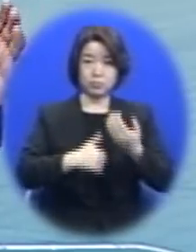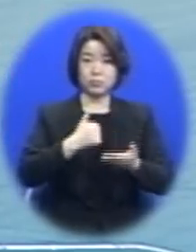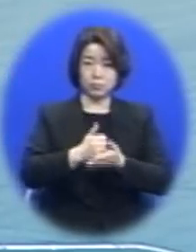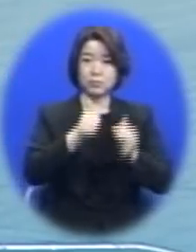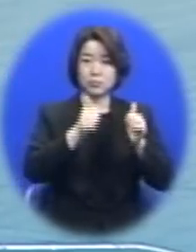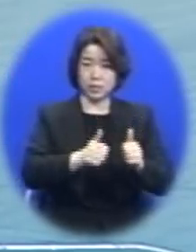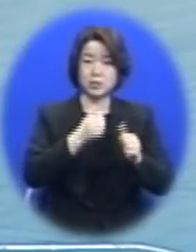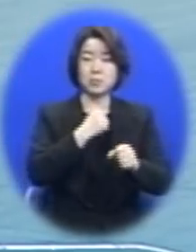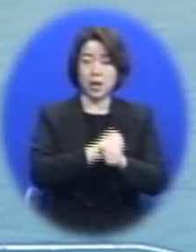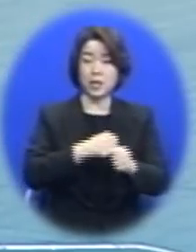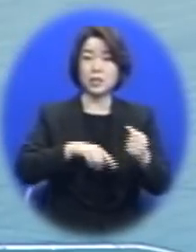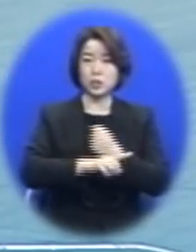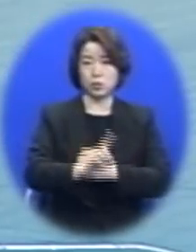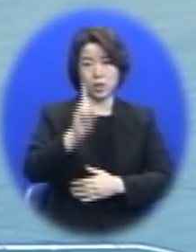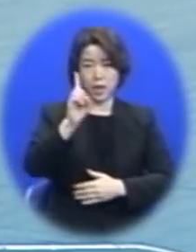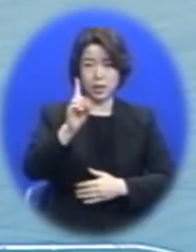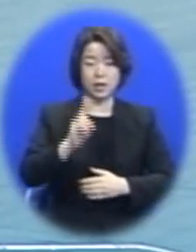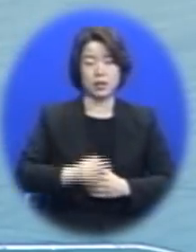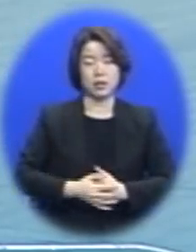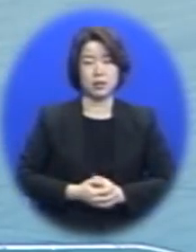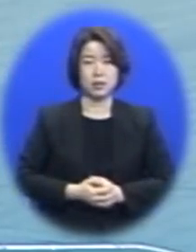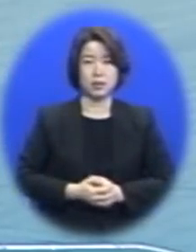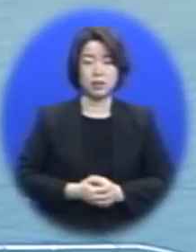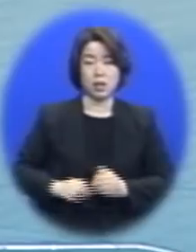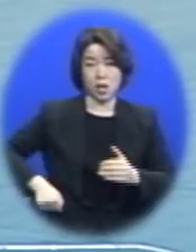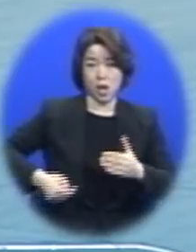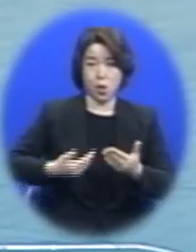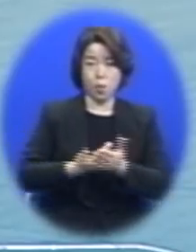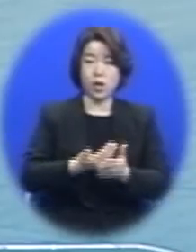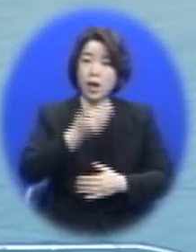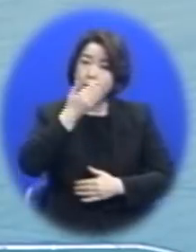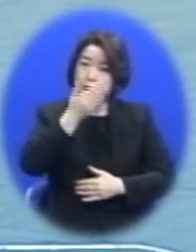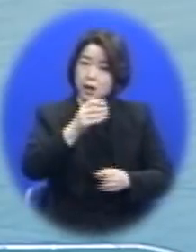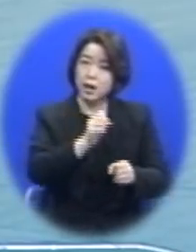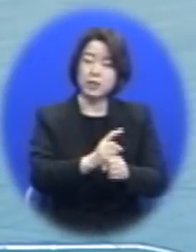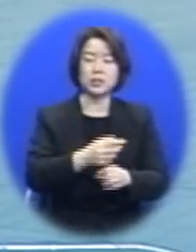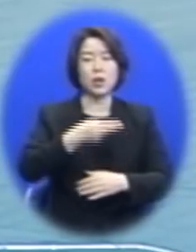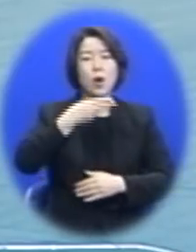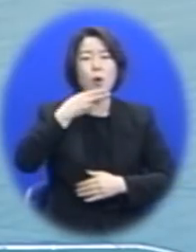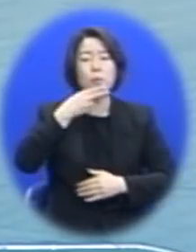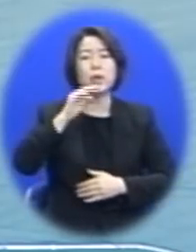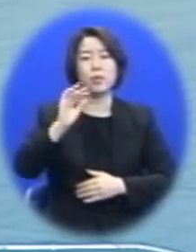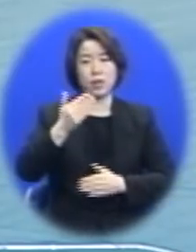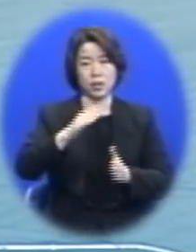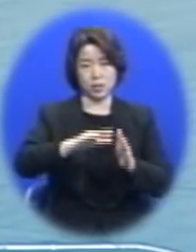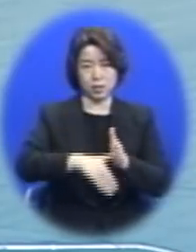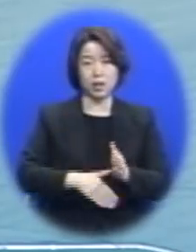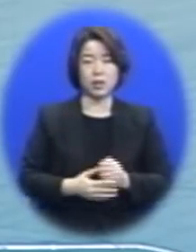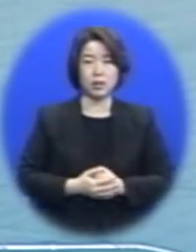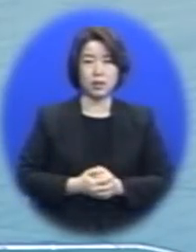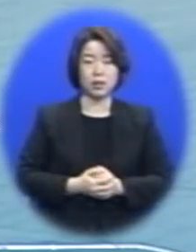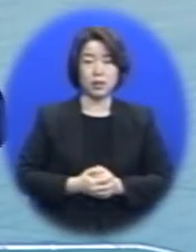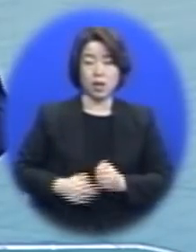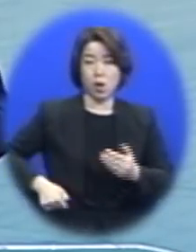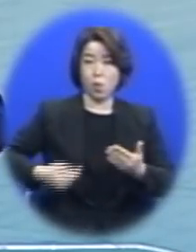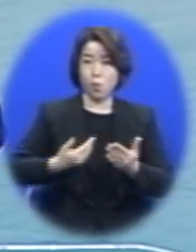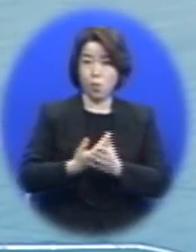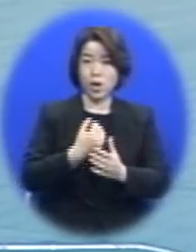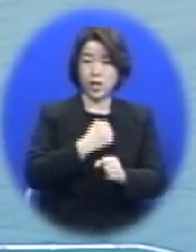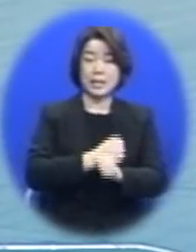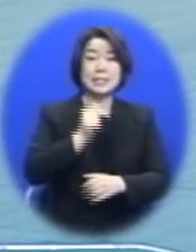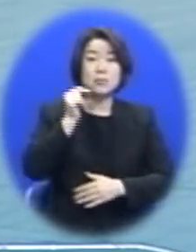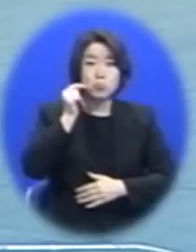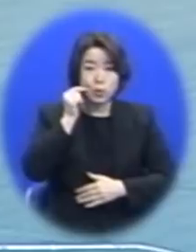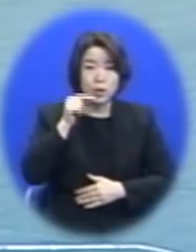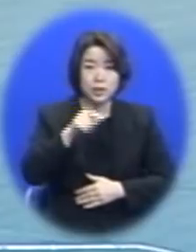심판하시는 이유는 하나요 회개 할 가능성이 얻게 된 경우 그가 회개하지 못한 다는